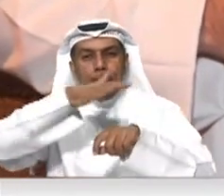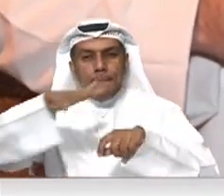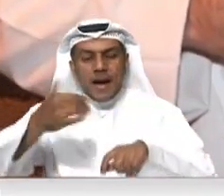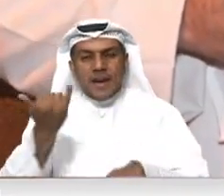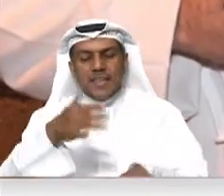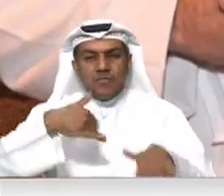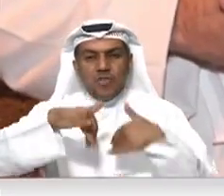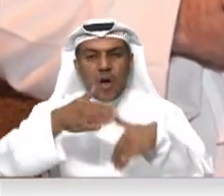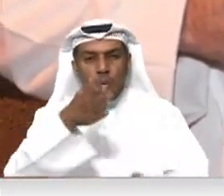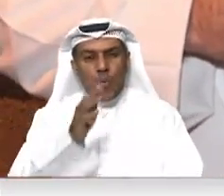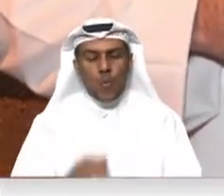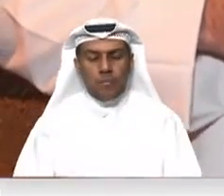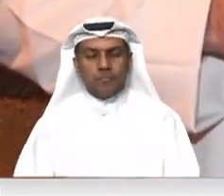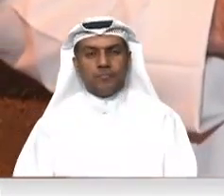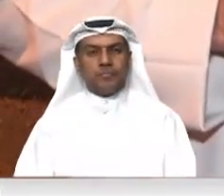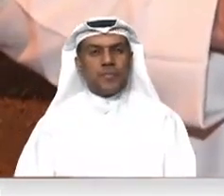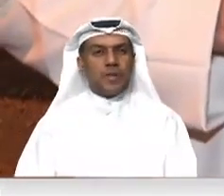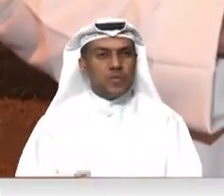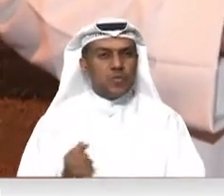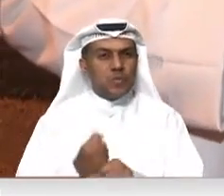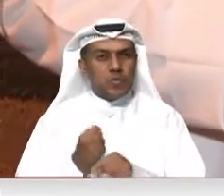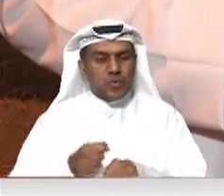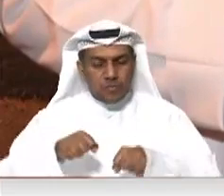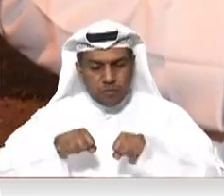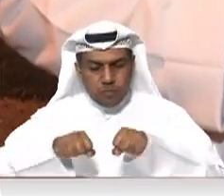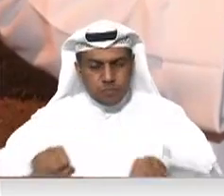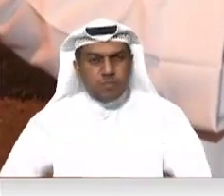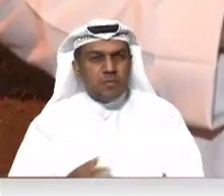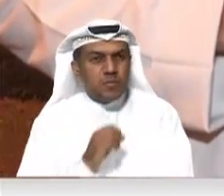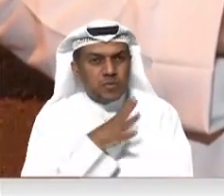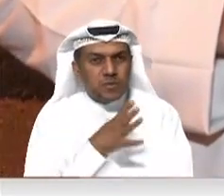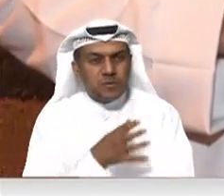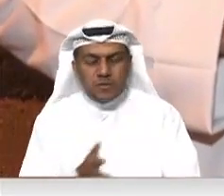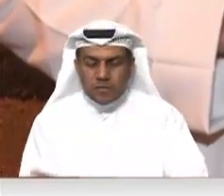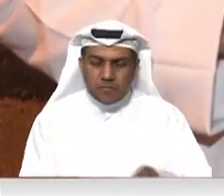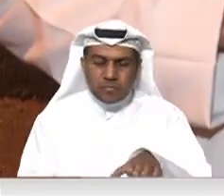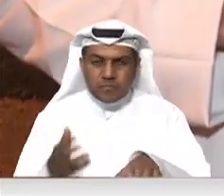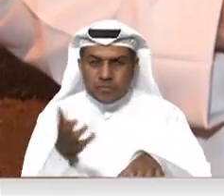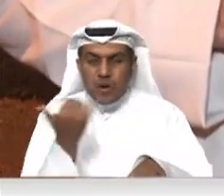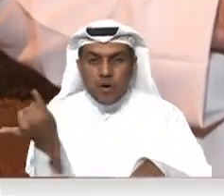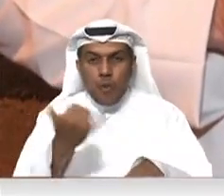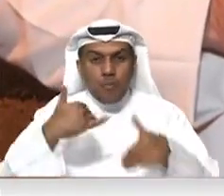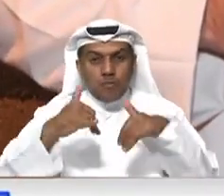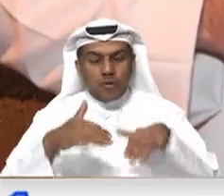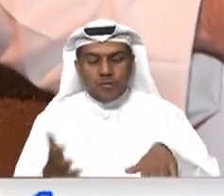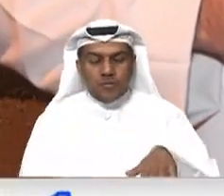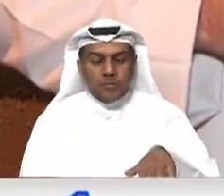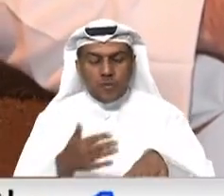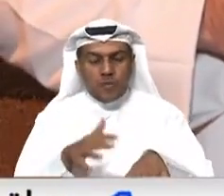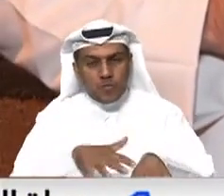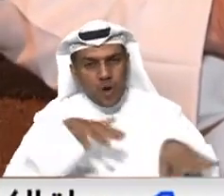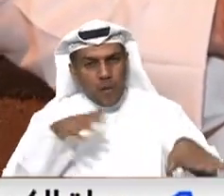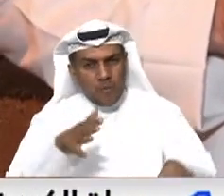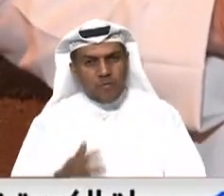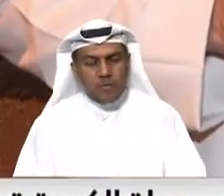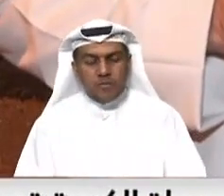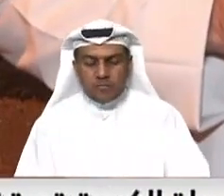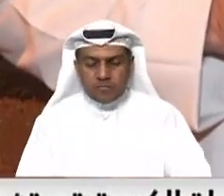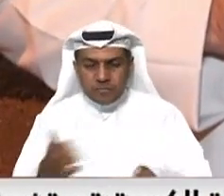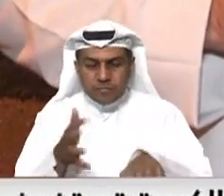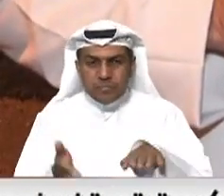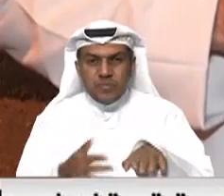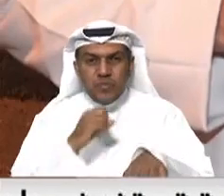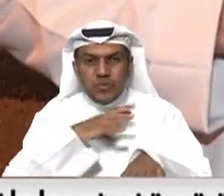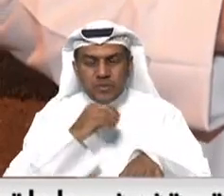الصيانة في محافظة الأحمدي بصيانة هذا الطريق المهم المؤدي إلى ميناء الأحمدي وهذه